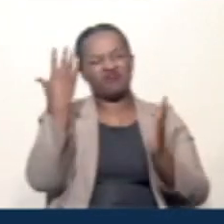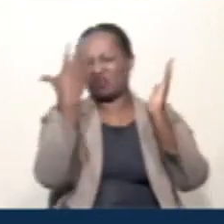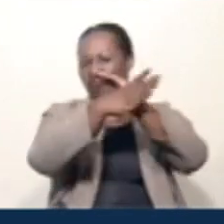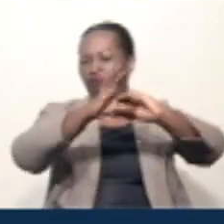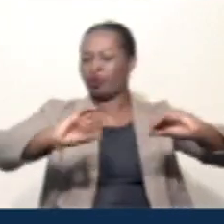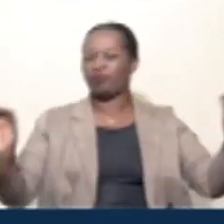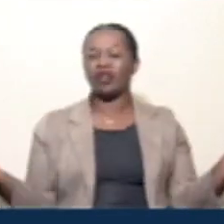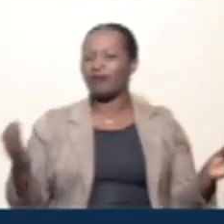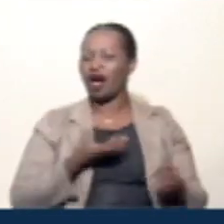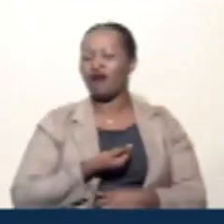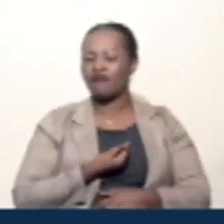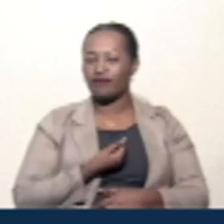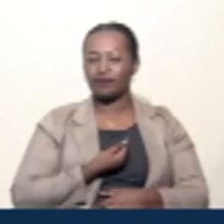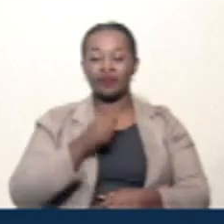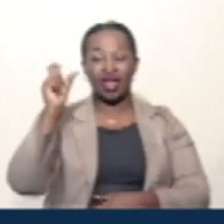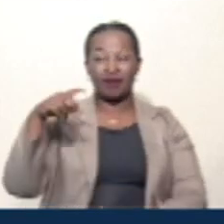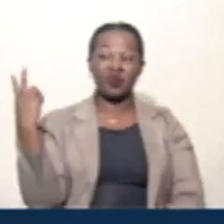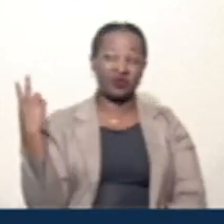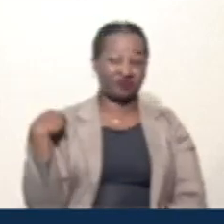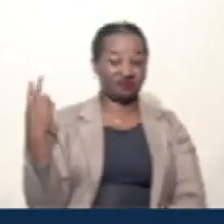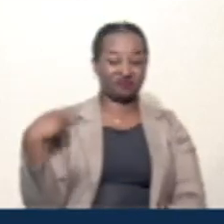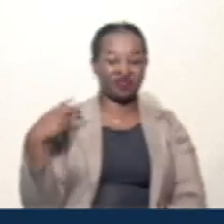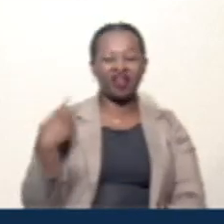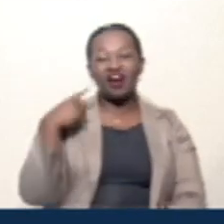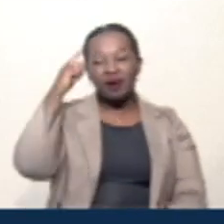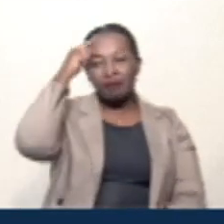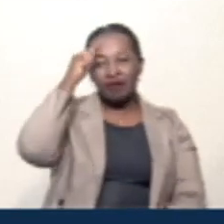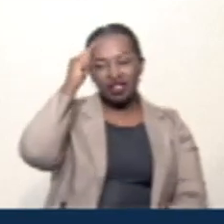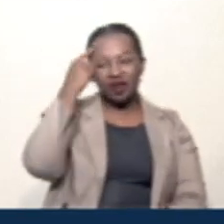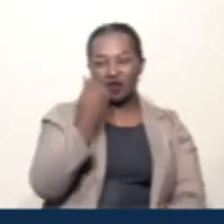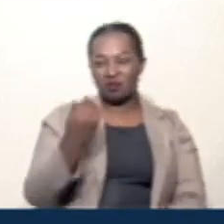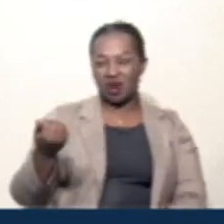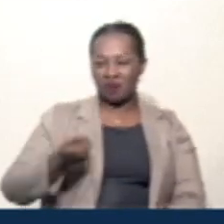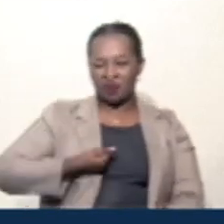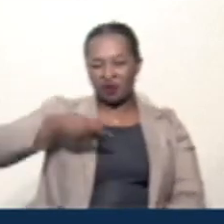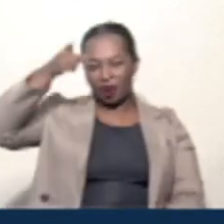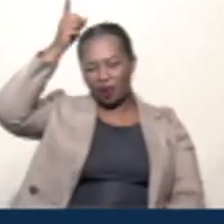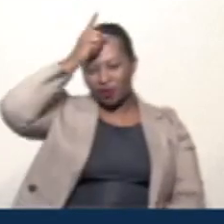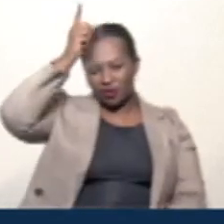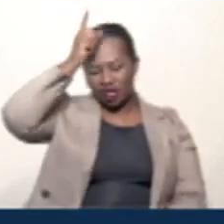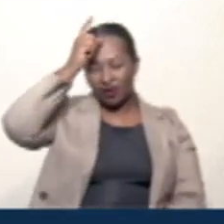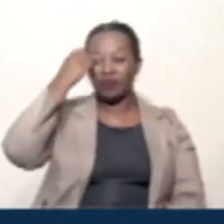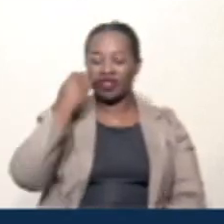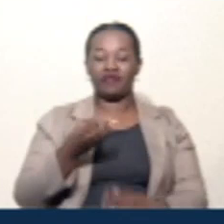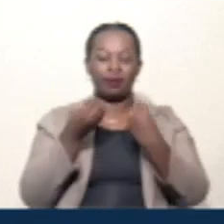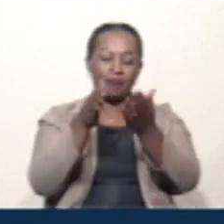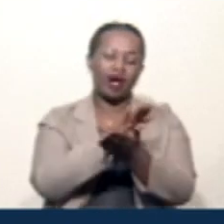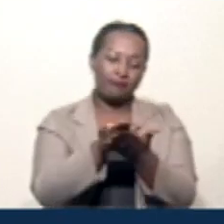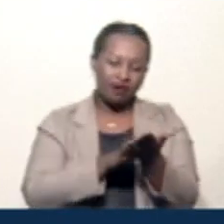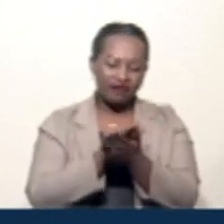dufite. Hari ukuntu bagusuzugura bumva ko umwana w'umukobwa wo mu cyaro nibamuha